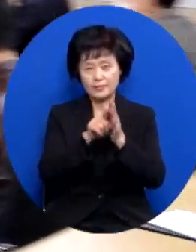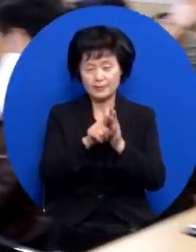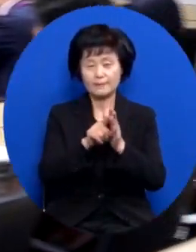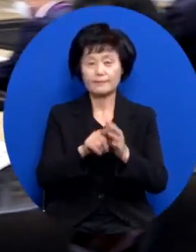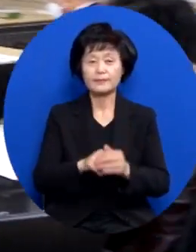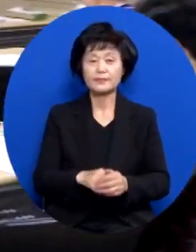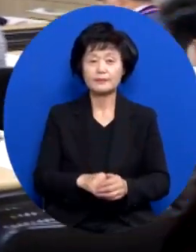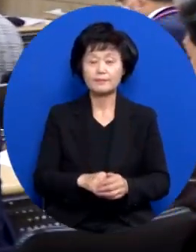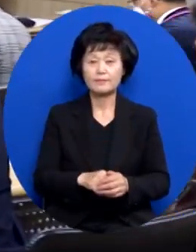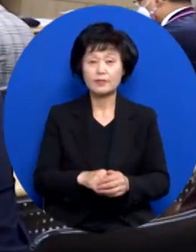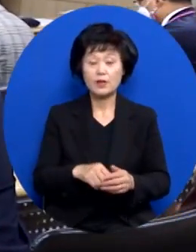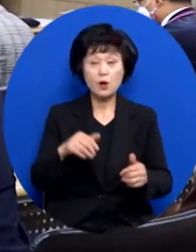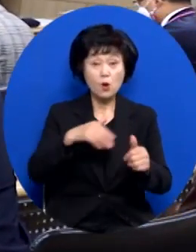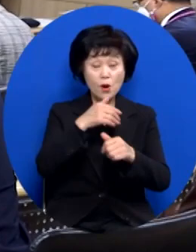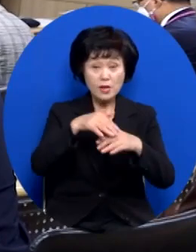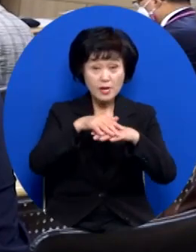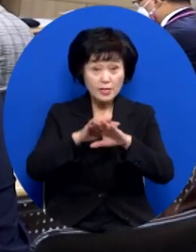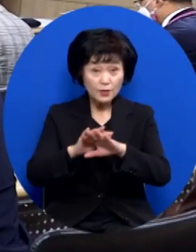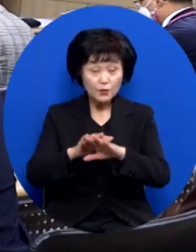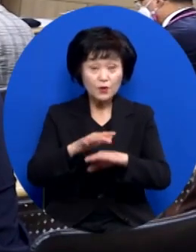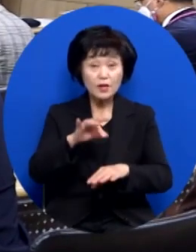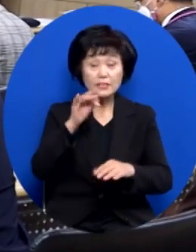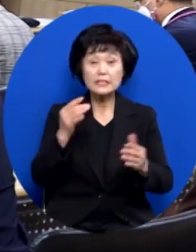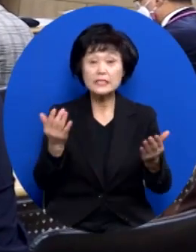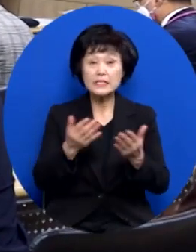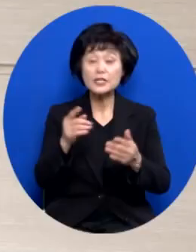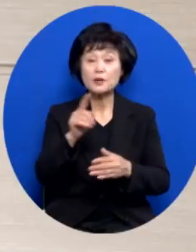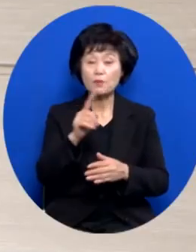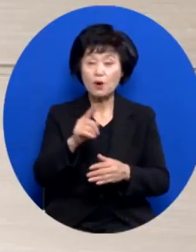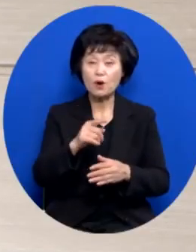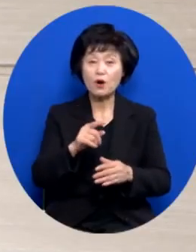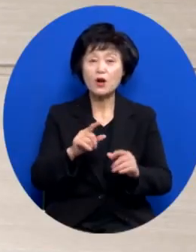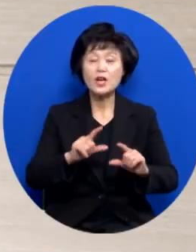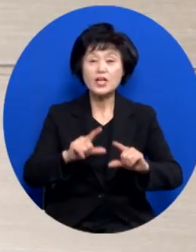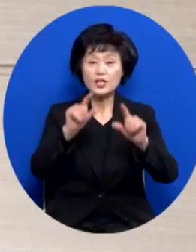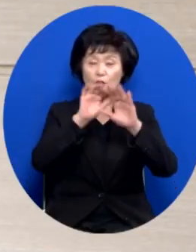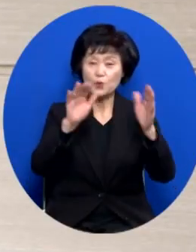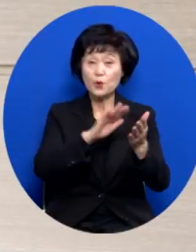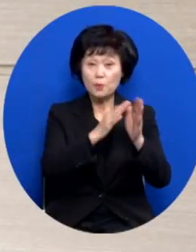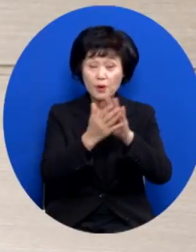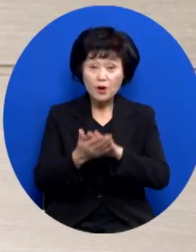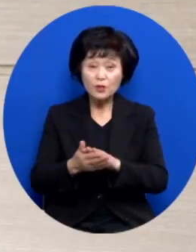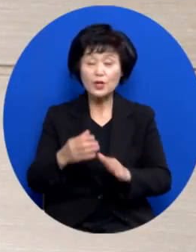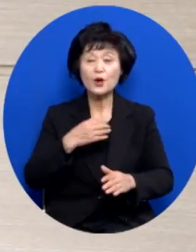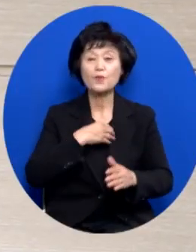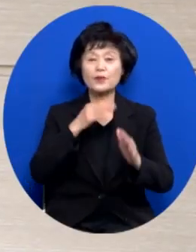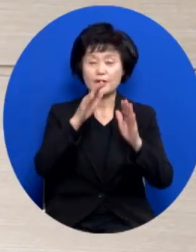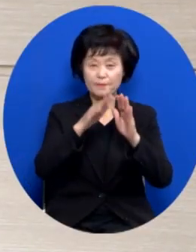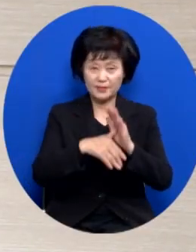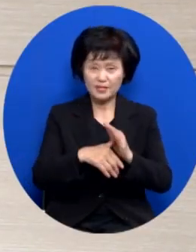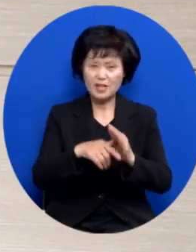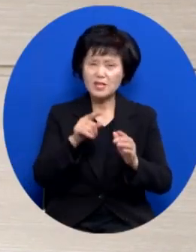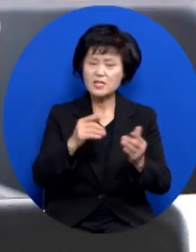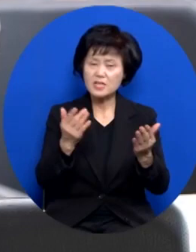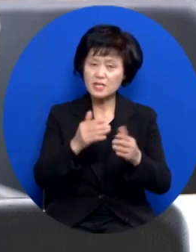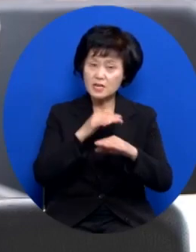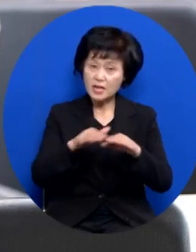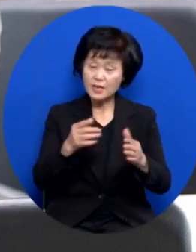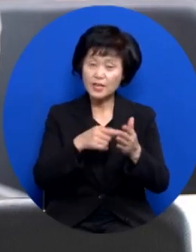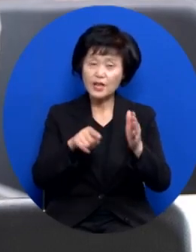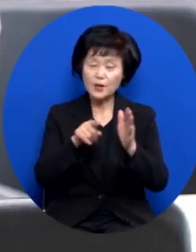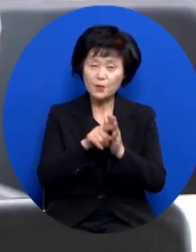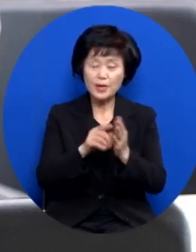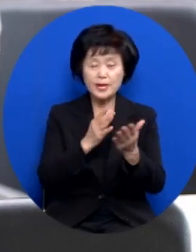기독교 환경 네트워크의 첫 사역으로 기후변화 위기 시대 전남 사회적 경제발전 전략 모색을 위해 각계의